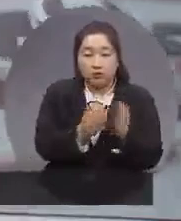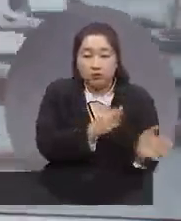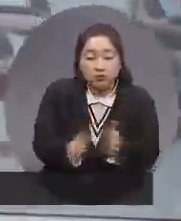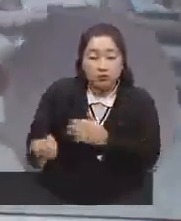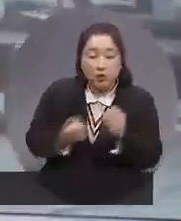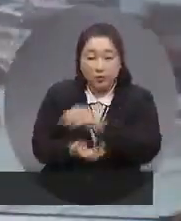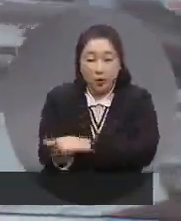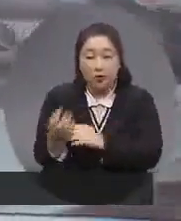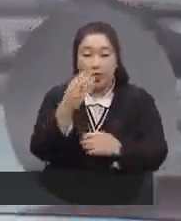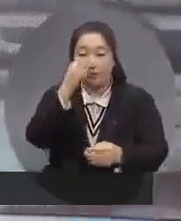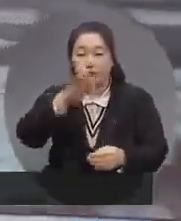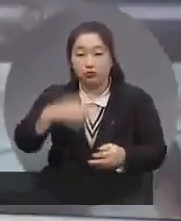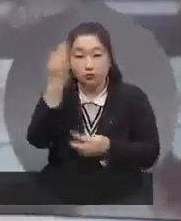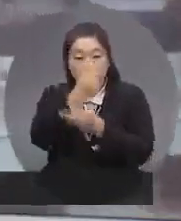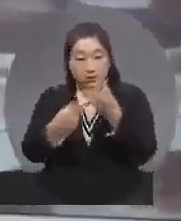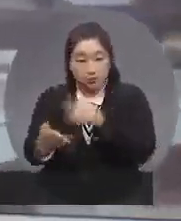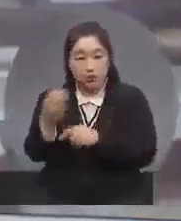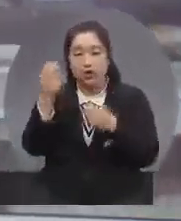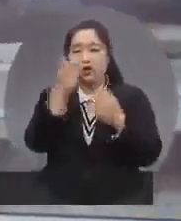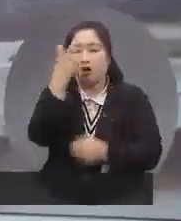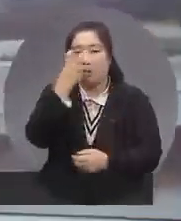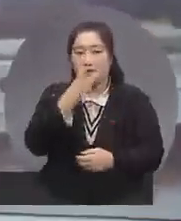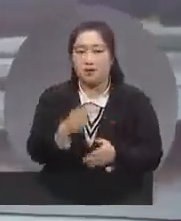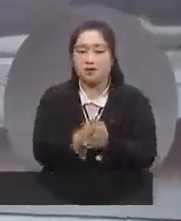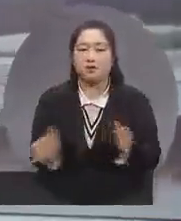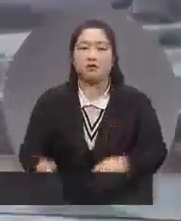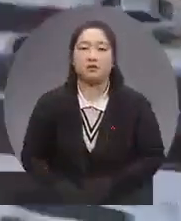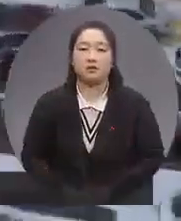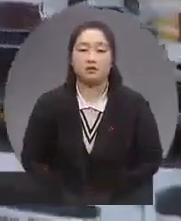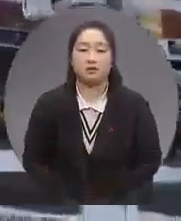나섭니다. 김은초 기자입니다.